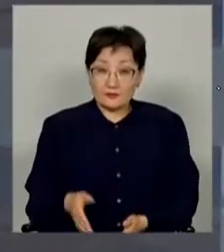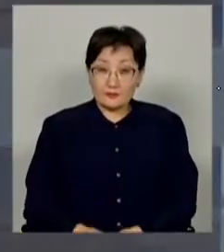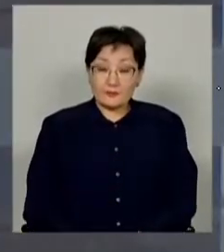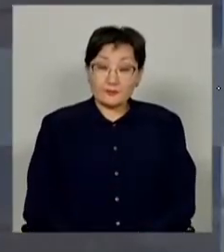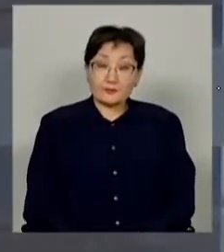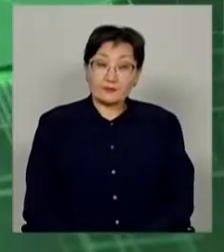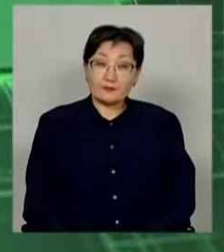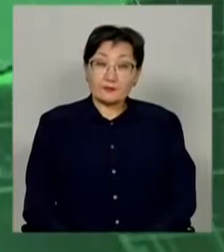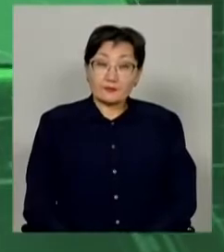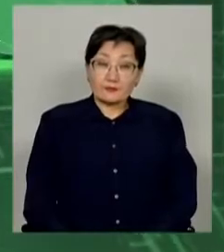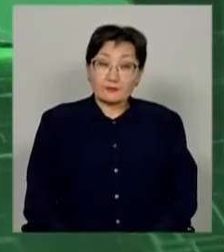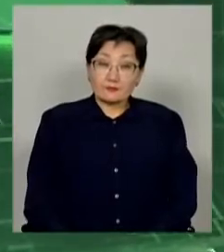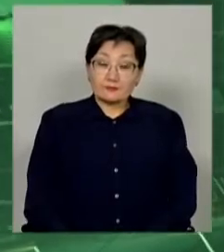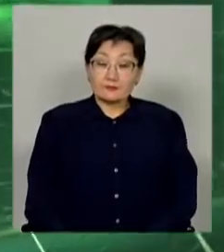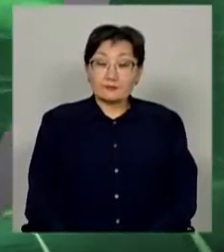көретіндеріңіз.